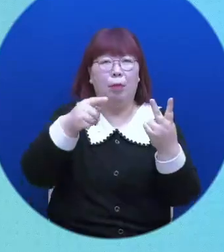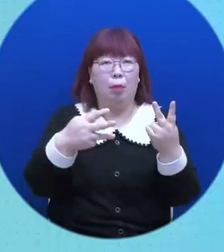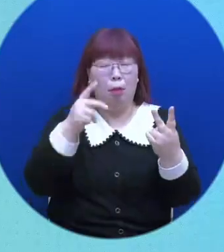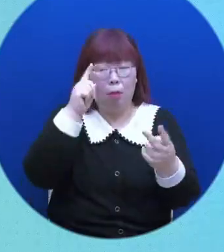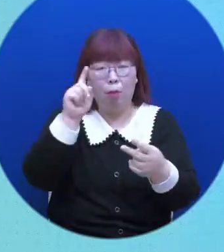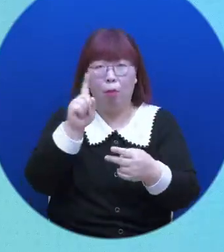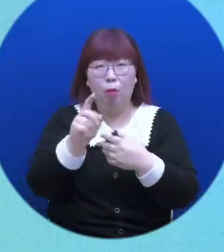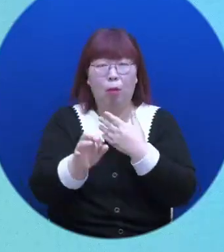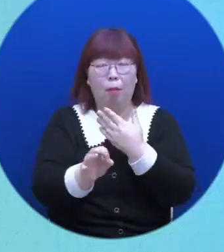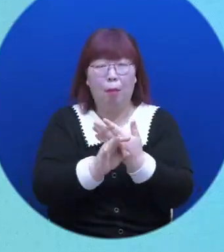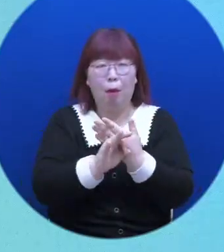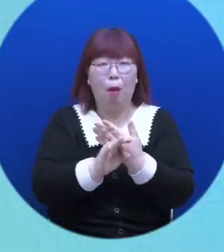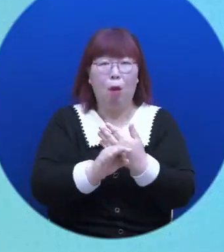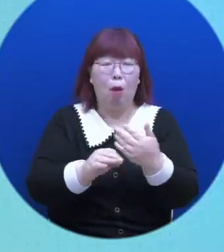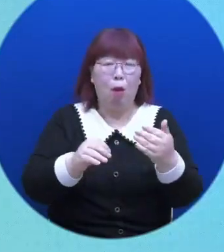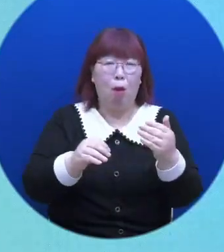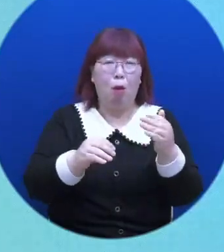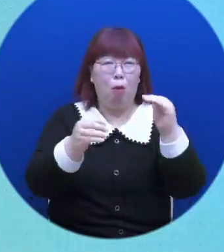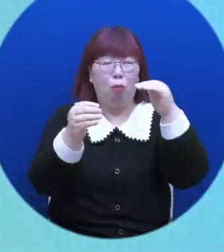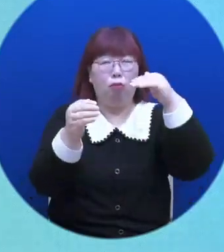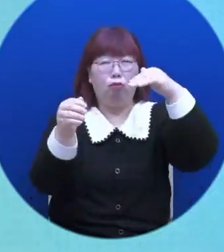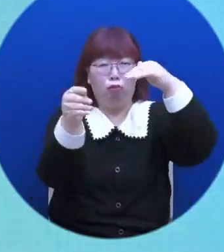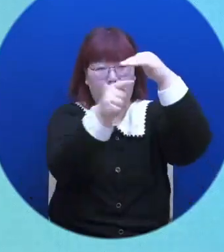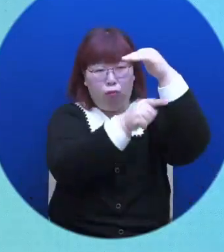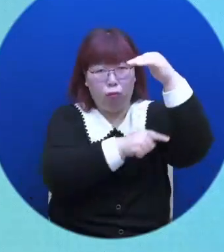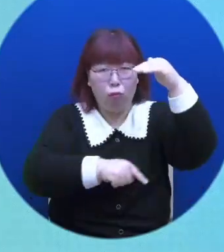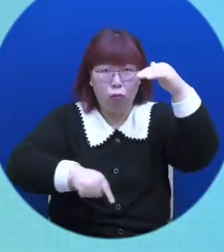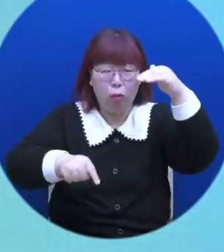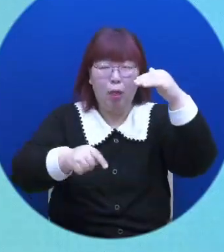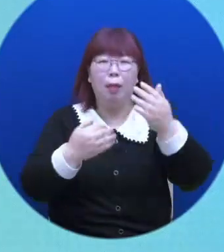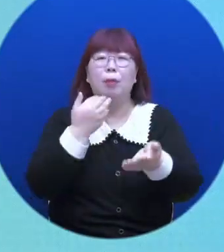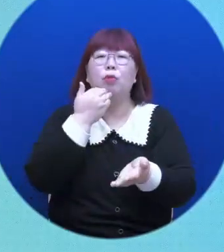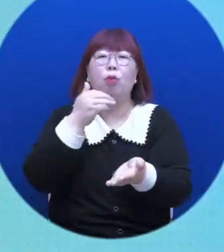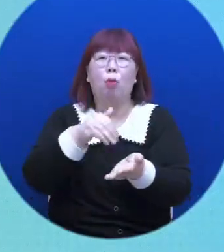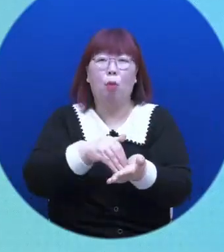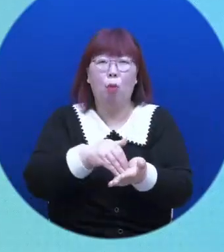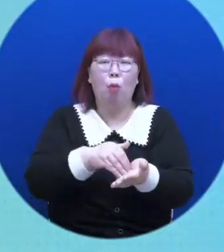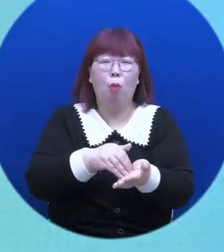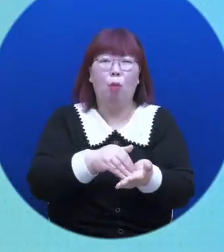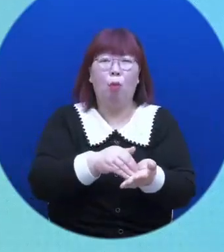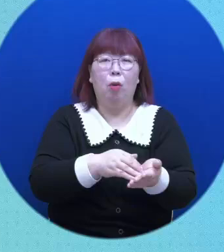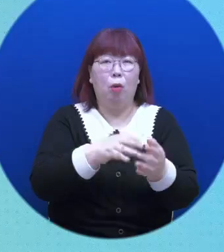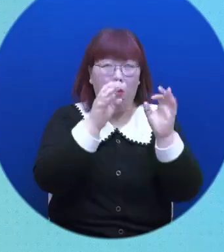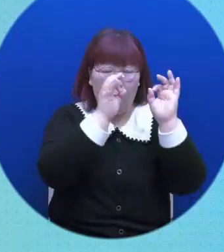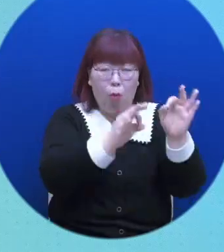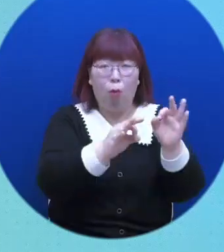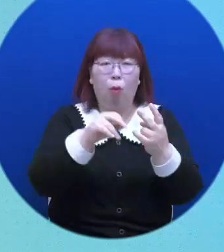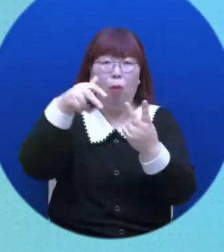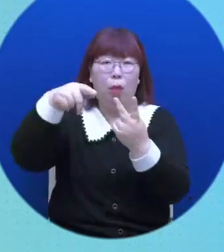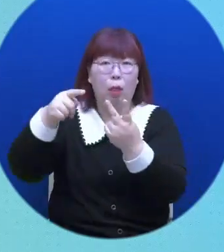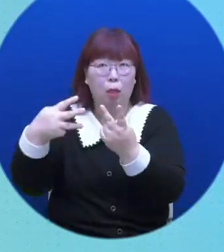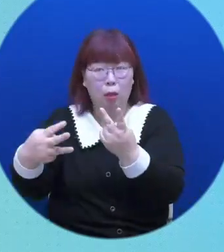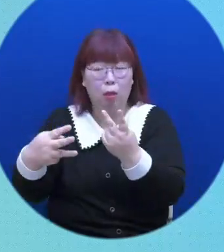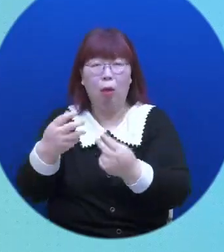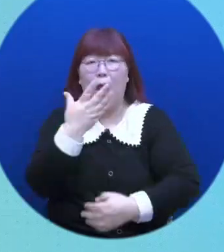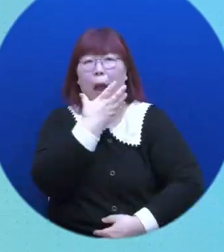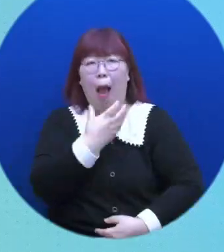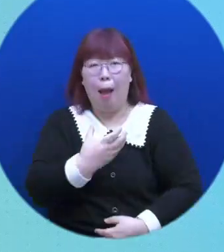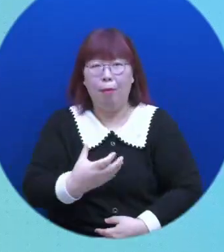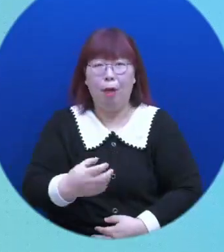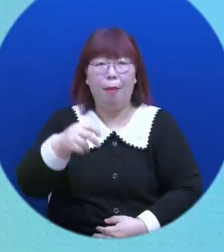우묵하게 패인 채석장에 그걸 1절에서는 생각해 보라고 하고 2절에 와서는